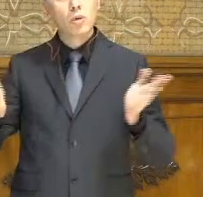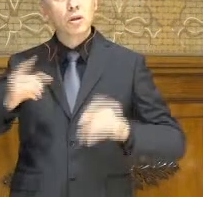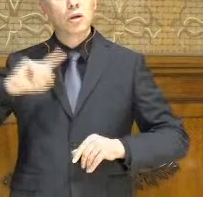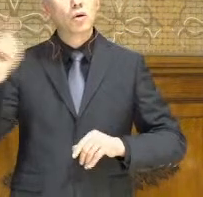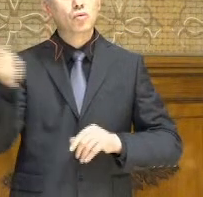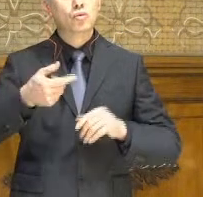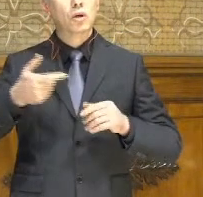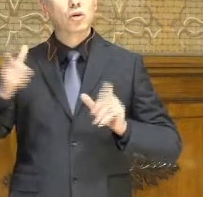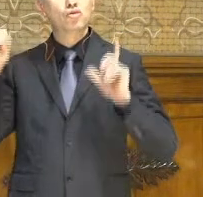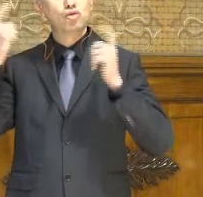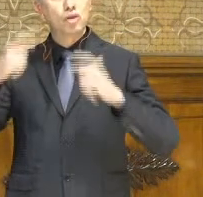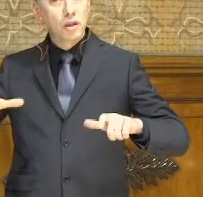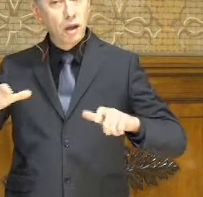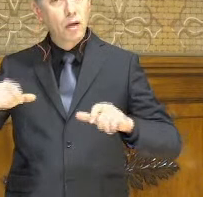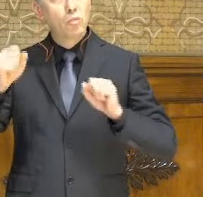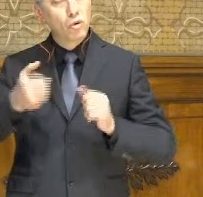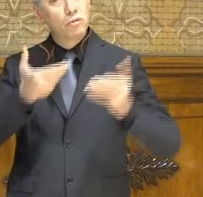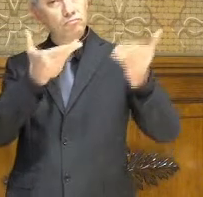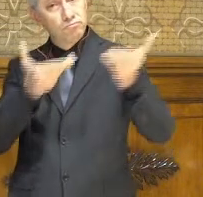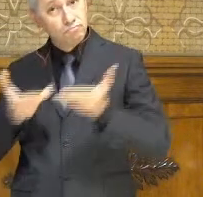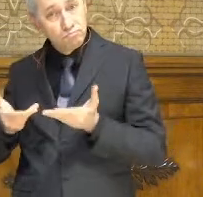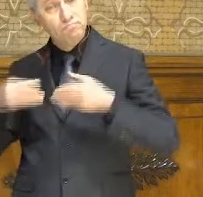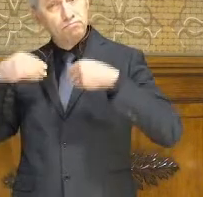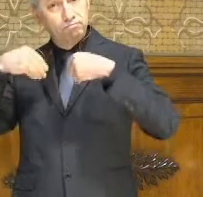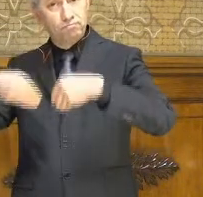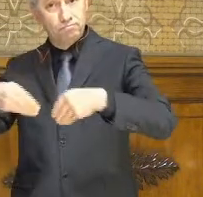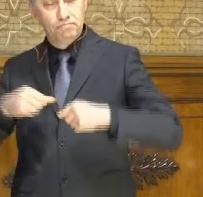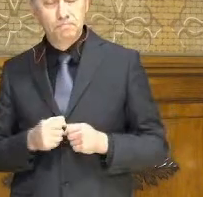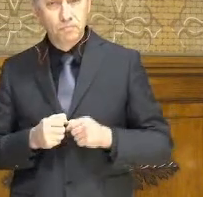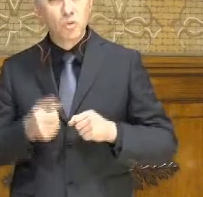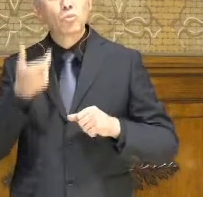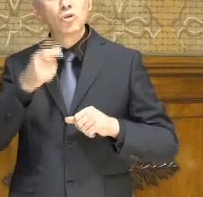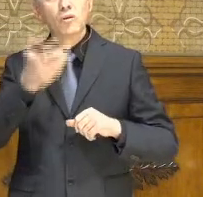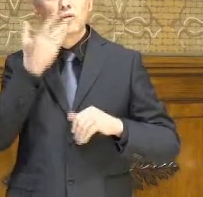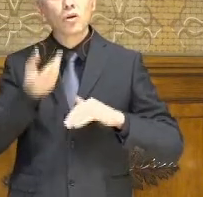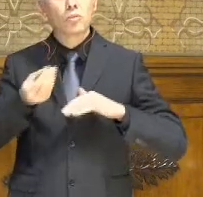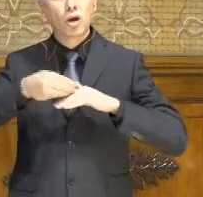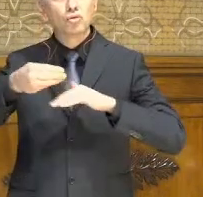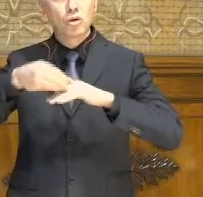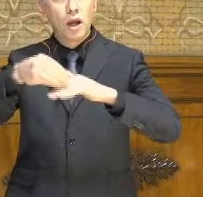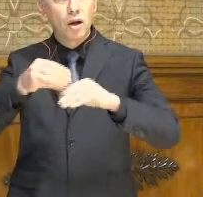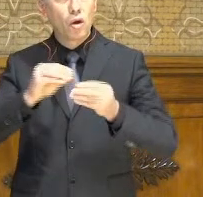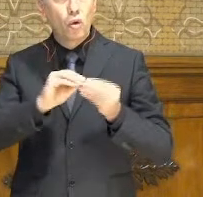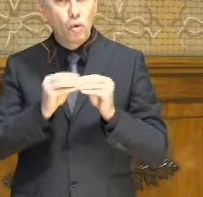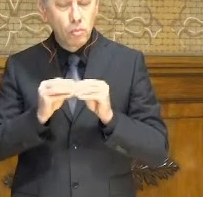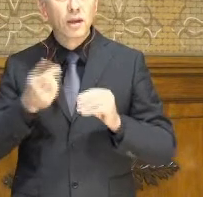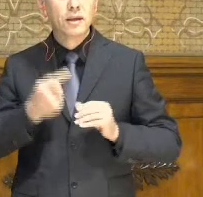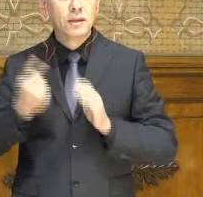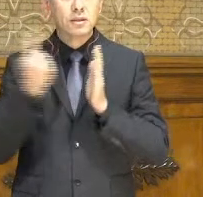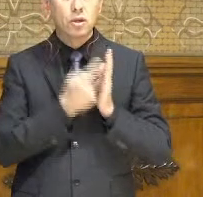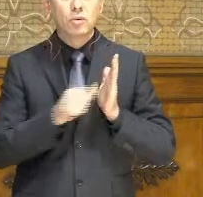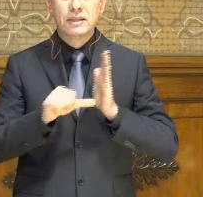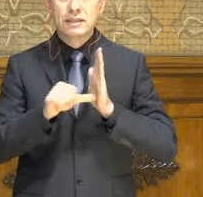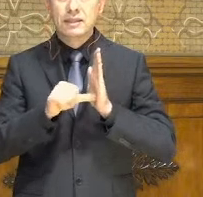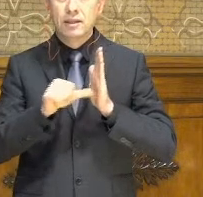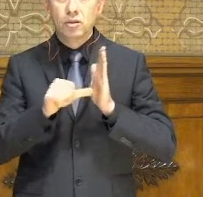a cui vi invitiamo a partecipare. Per restare aggiornati potete seguire le iniziative nel sito